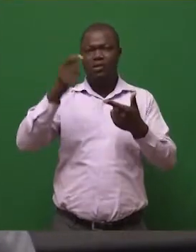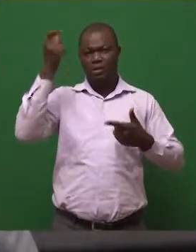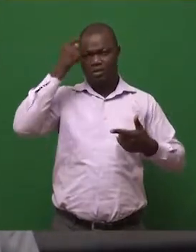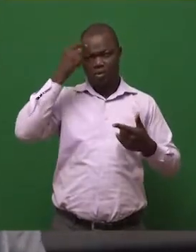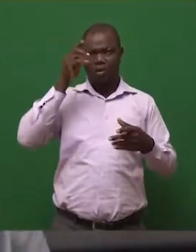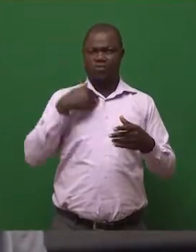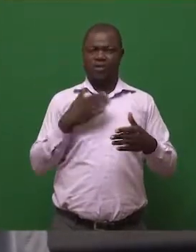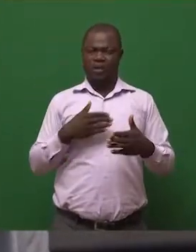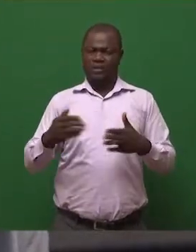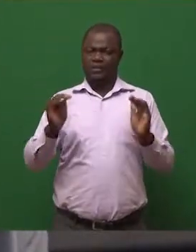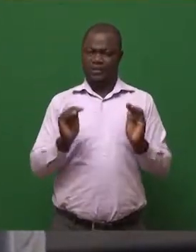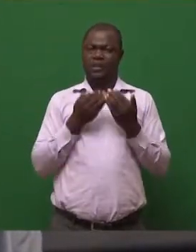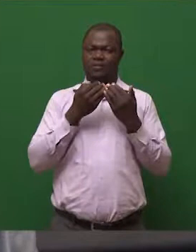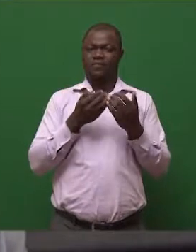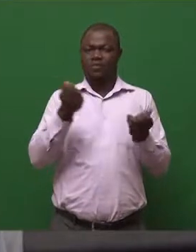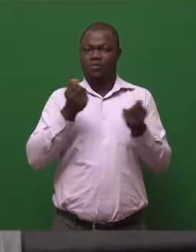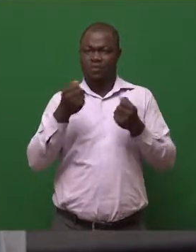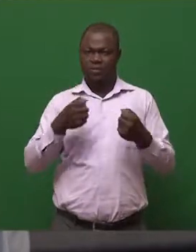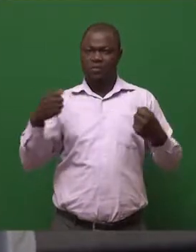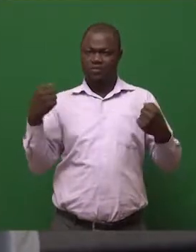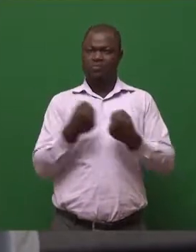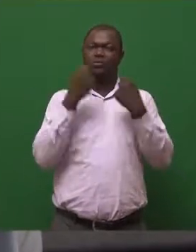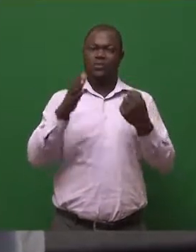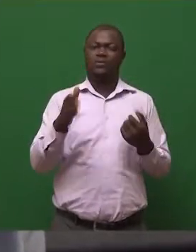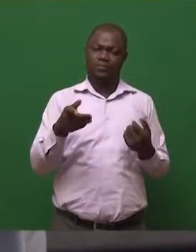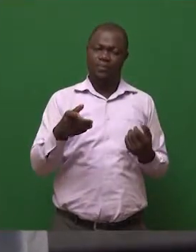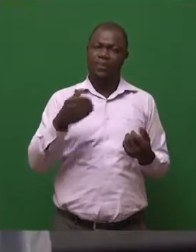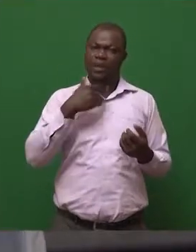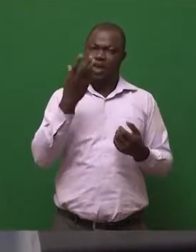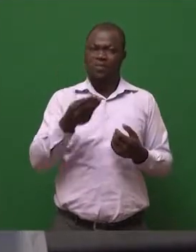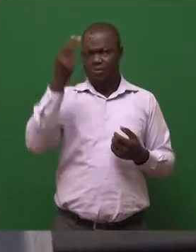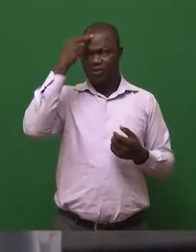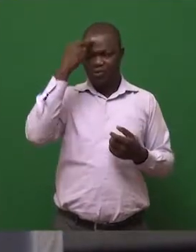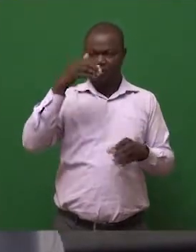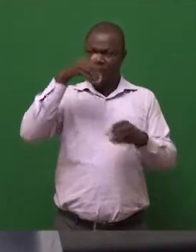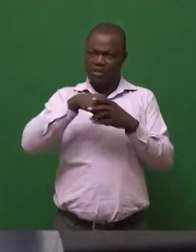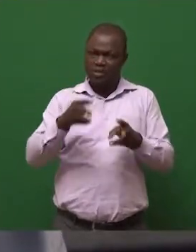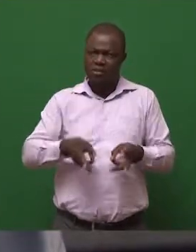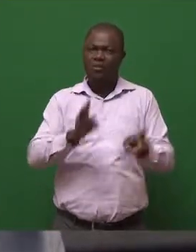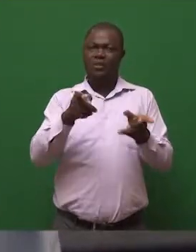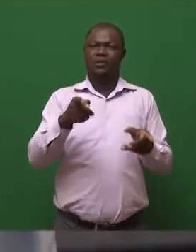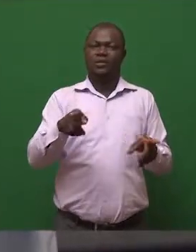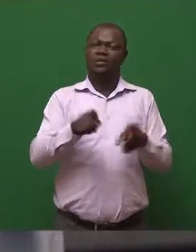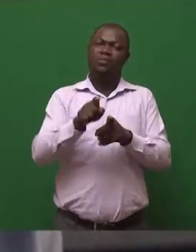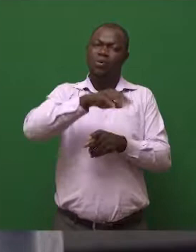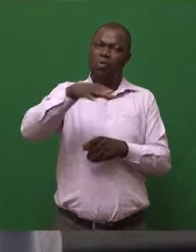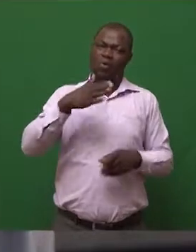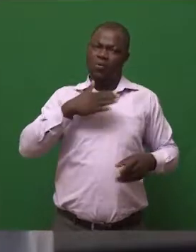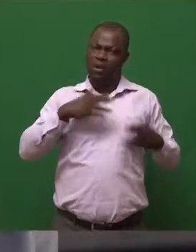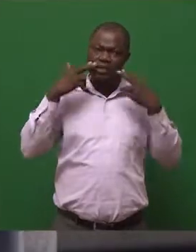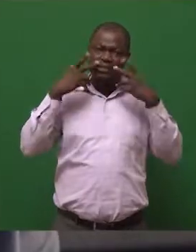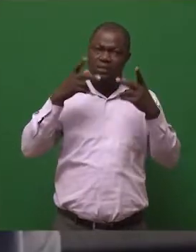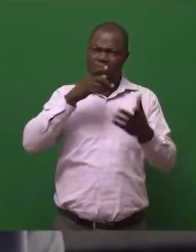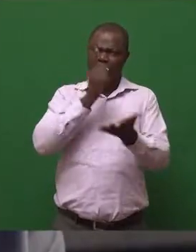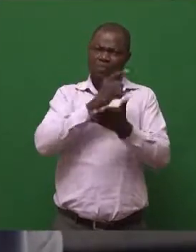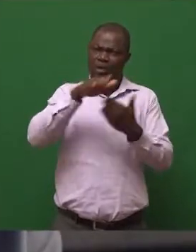kuti tidzivirire njodzi dzemumugwagwa hatimirirei ipapo chete tine mapurisa ari kufambawo mumugwagwa imomo vachionawo kuti